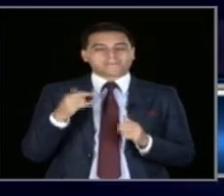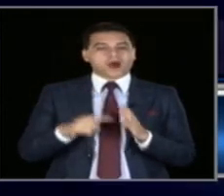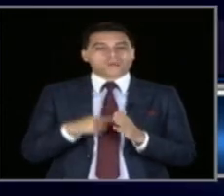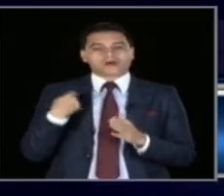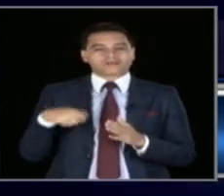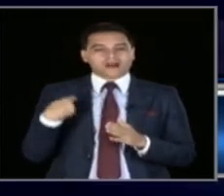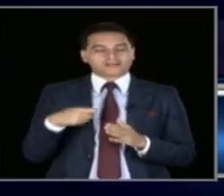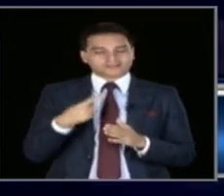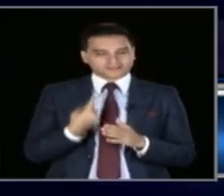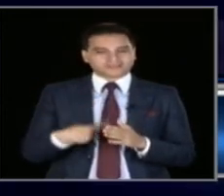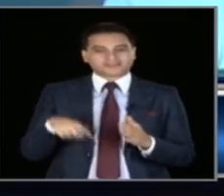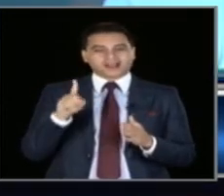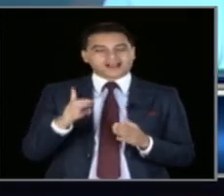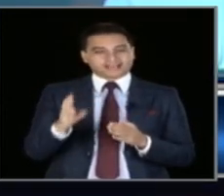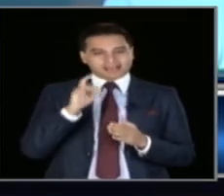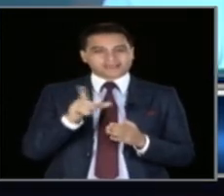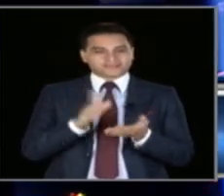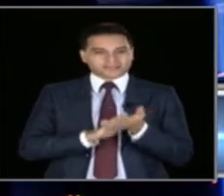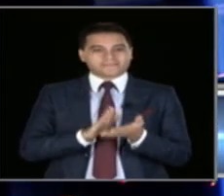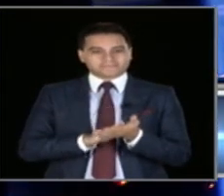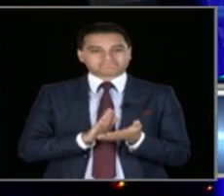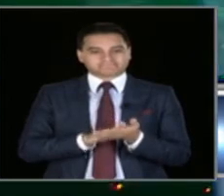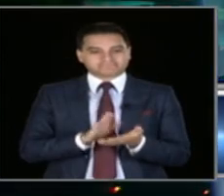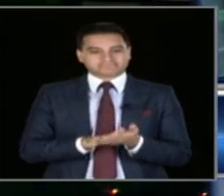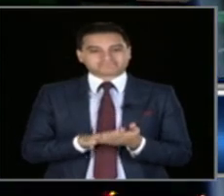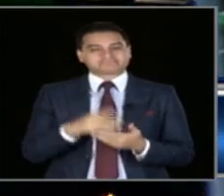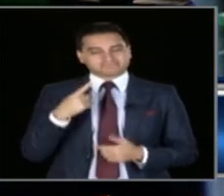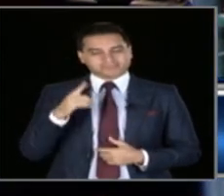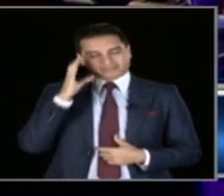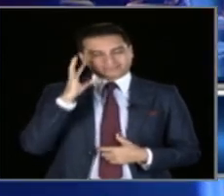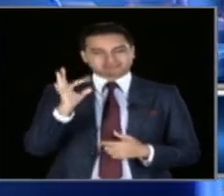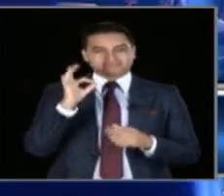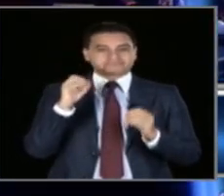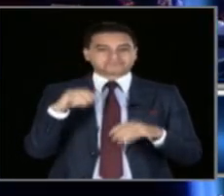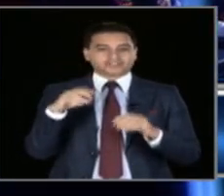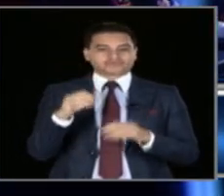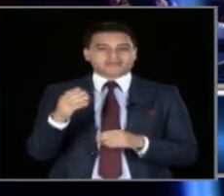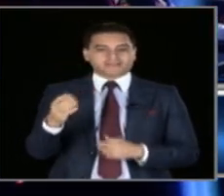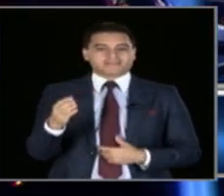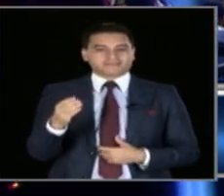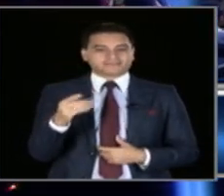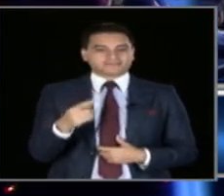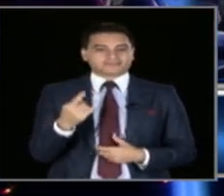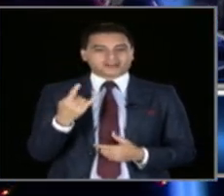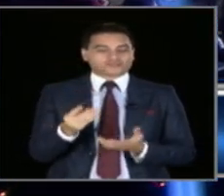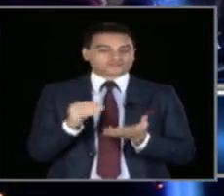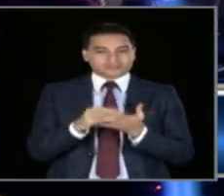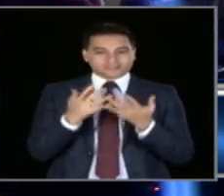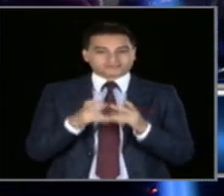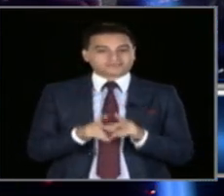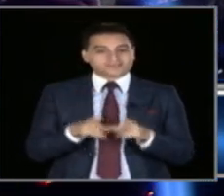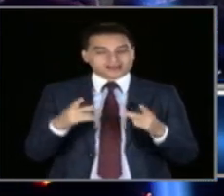عليك يا محمود، طبعا اجابة صحيحة. ما شاء الله عليك. حسب النقط النتيجة